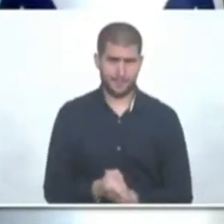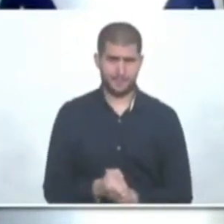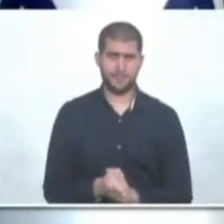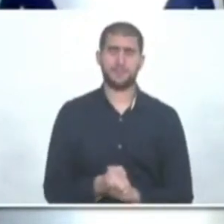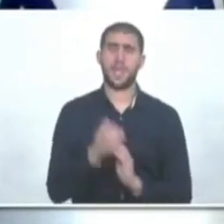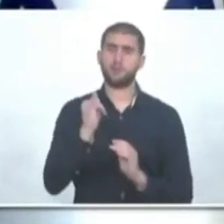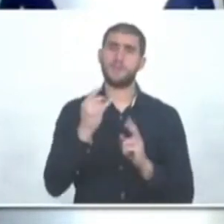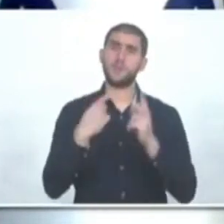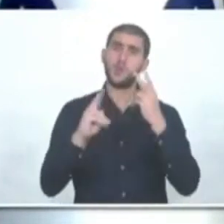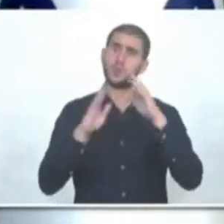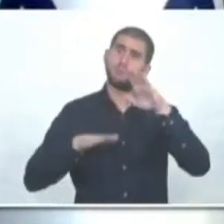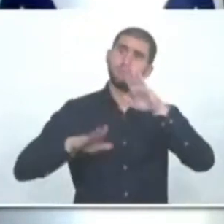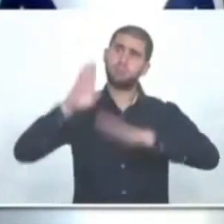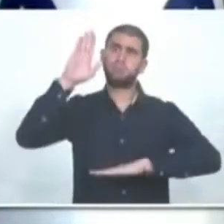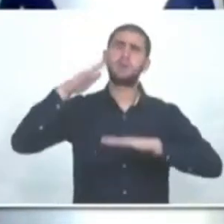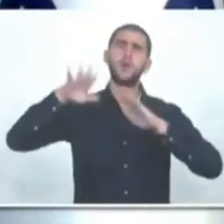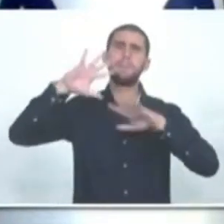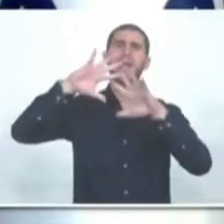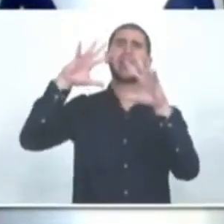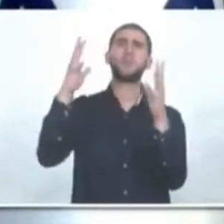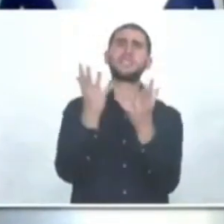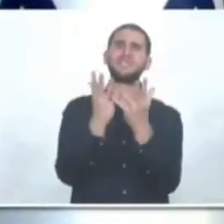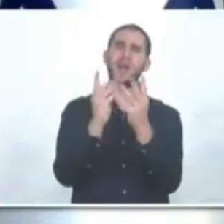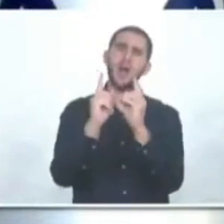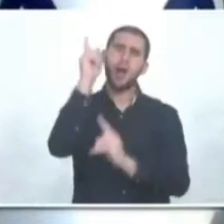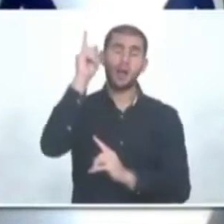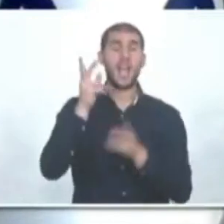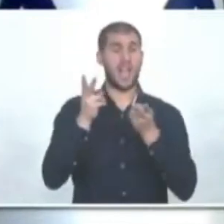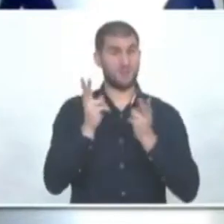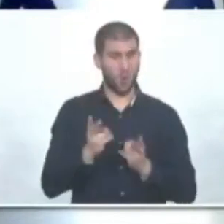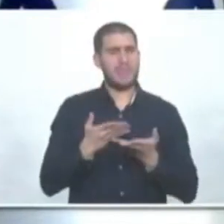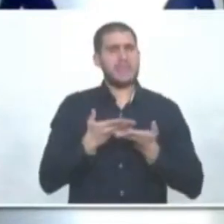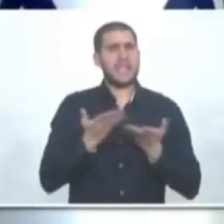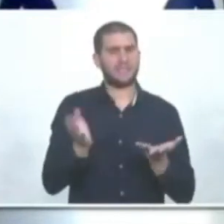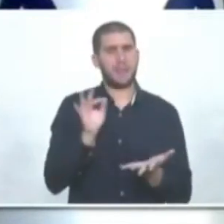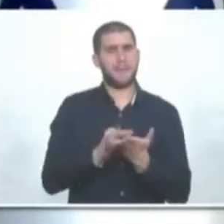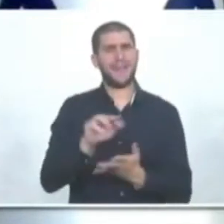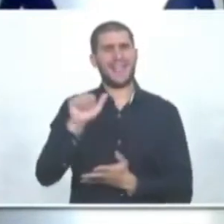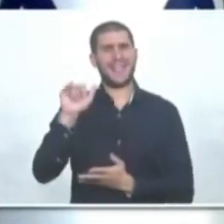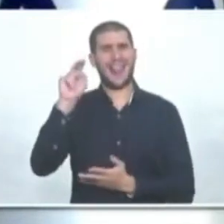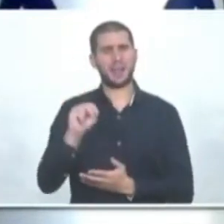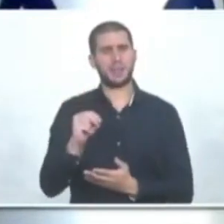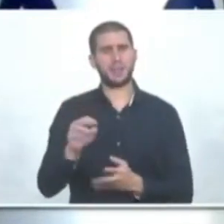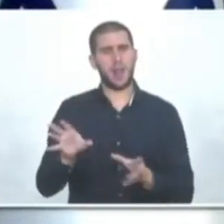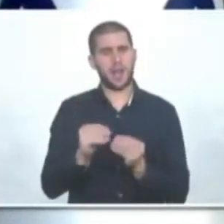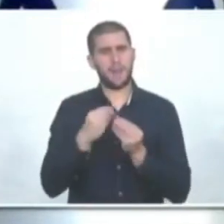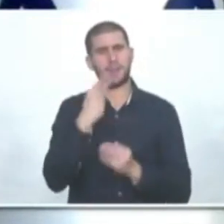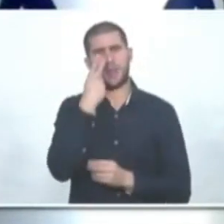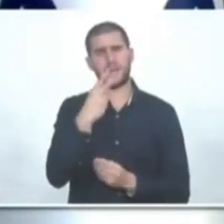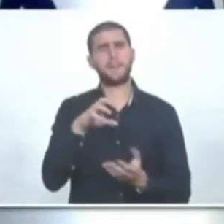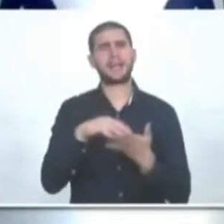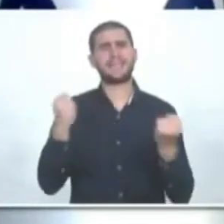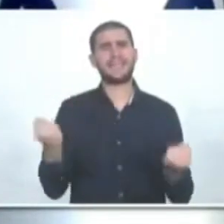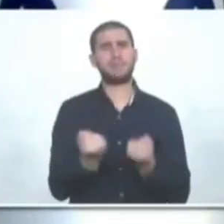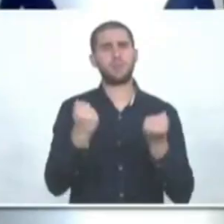לצאת מהאטמוספירה, לצאת ממש. לאפשרות הזו נחשפתי כשאילן לקח אותי לבקר במרכז האימונים